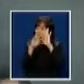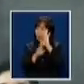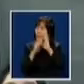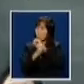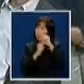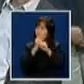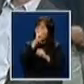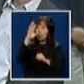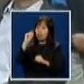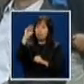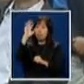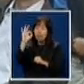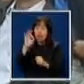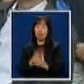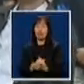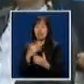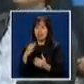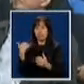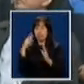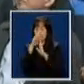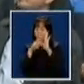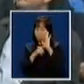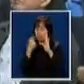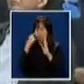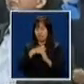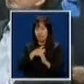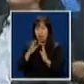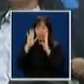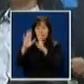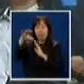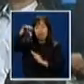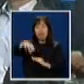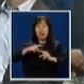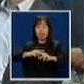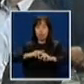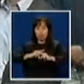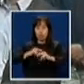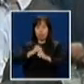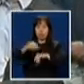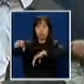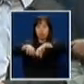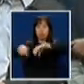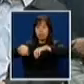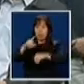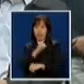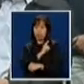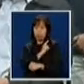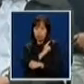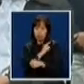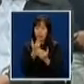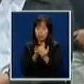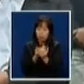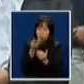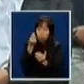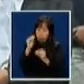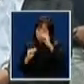ย ครับ ความคิดเขาจริงๆแล้วเนี่ยอยากจะให้มันเป็นเรื่องของเอกชนเพื่อที่จะมาควบคุมนะฮะในเรื่องของ